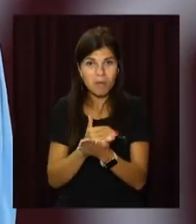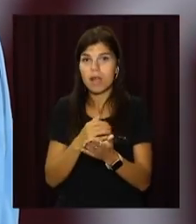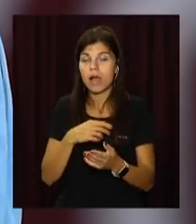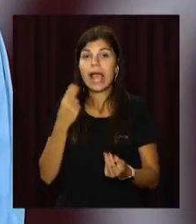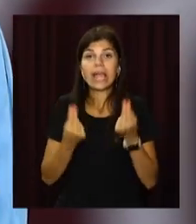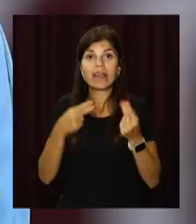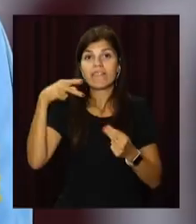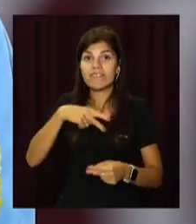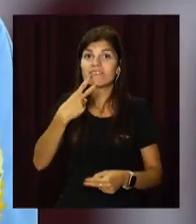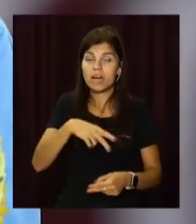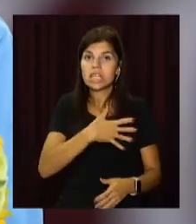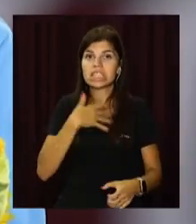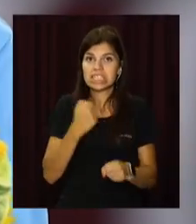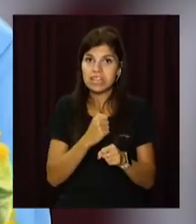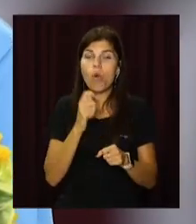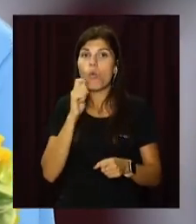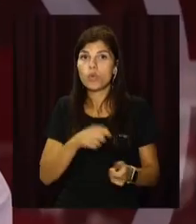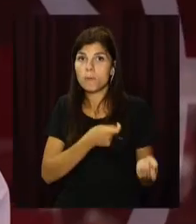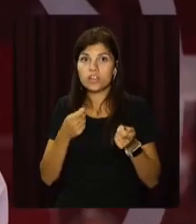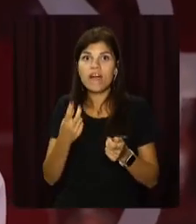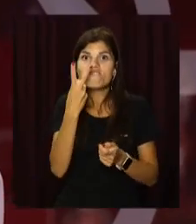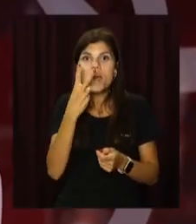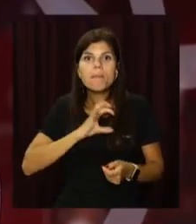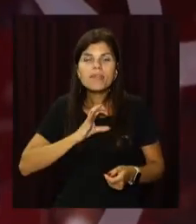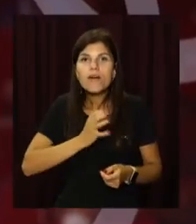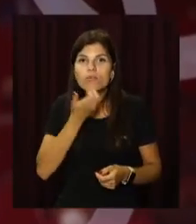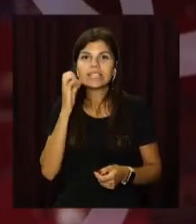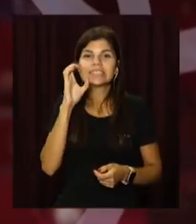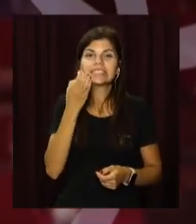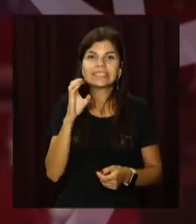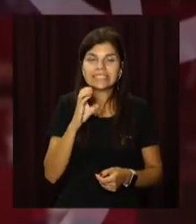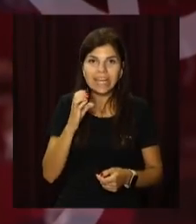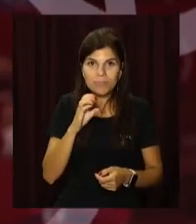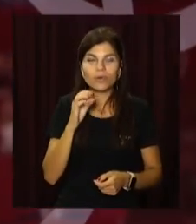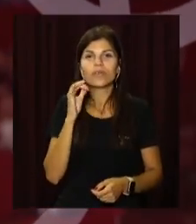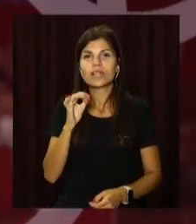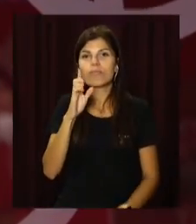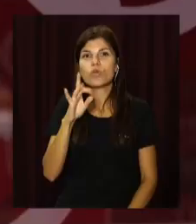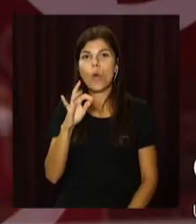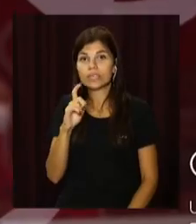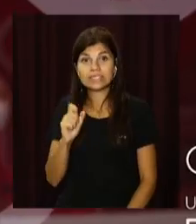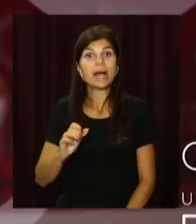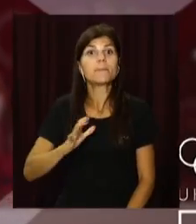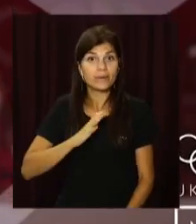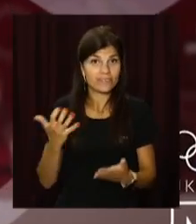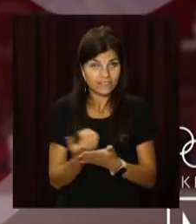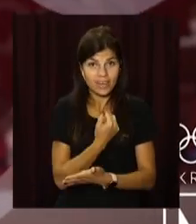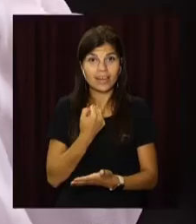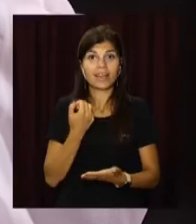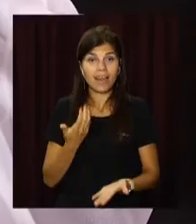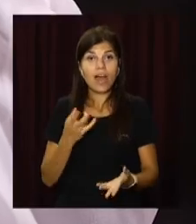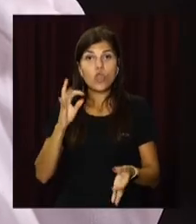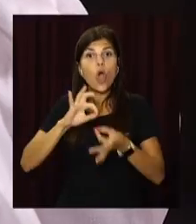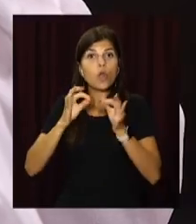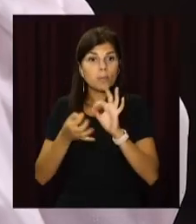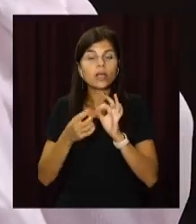іграх 2020 ця дисципліна принесла Україні аж 2 медалі – срібло Анжеліки Терлюги і бронзу Станіслава Горуни. Зате на